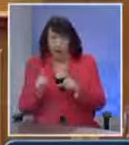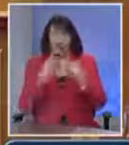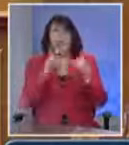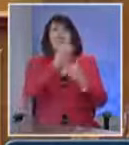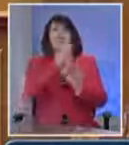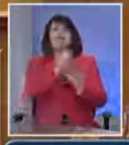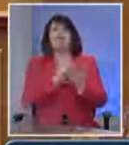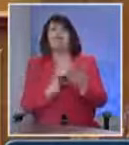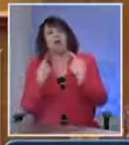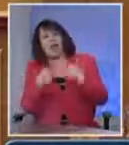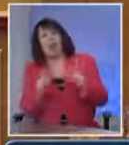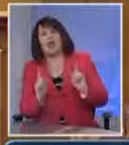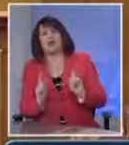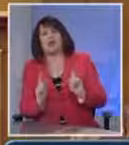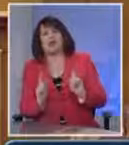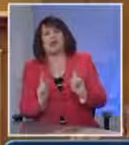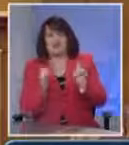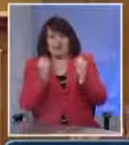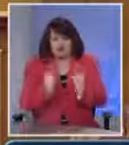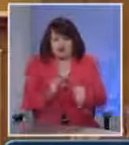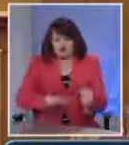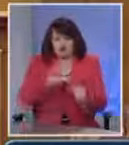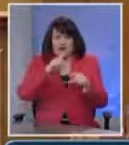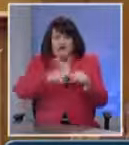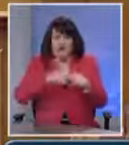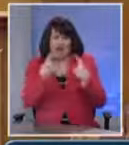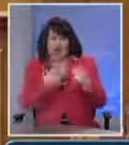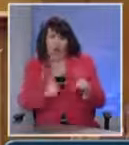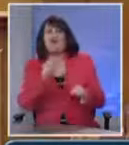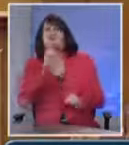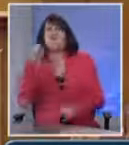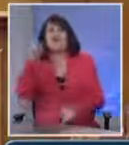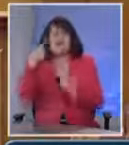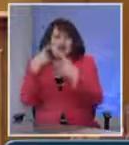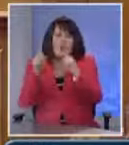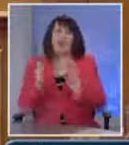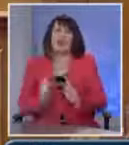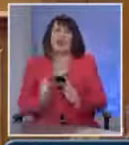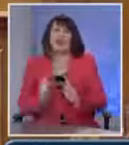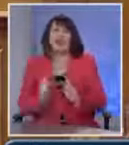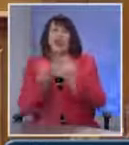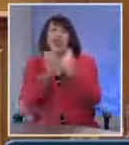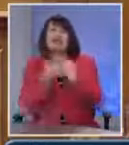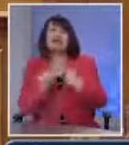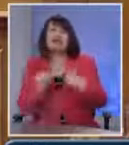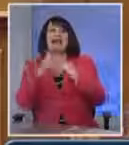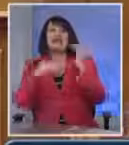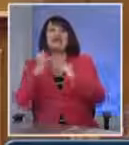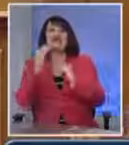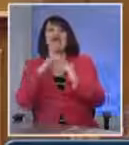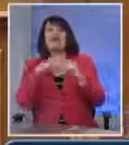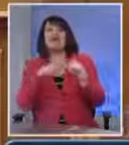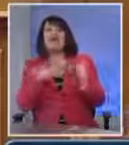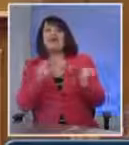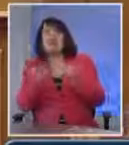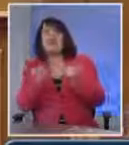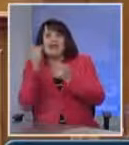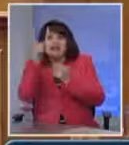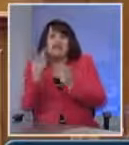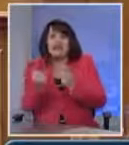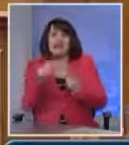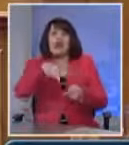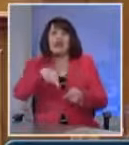χώρα μας με αυτά που συμβαίνουν στο Βέλγιο? Όλες αυτές οι χώρες έχουν ανεξάρτητες διοικητικές δομές. Εδώ αν δεν έχεις κυβέρνηση,